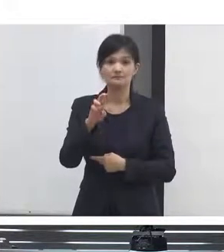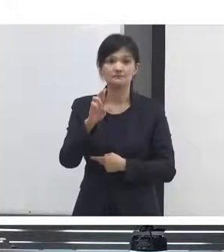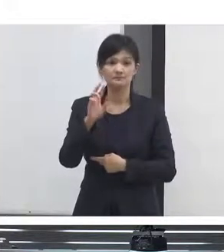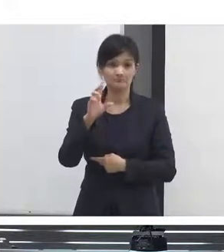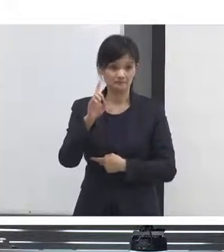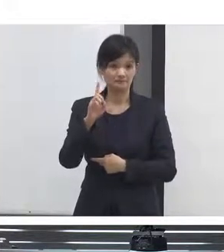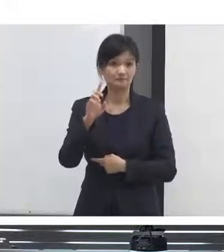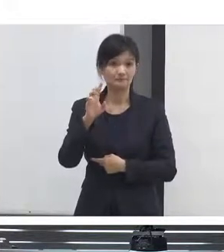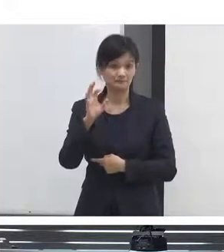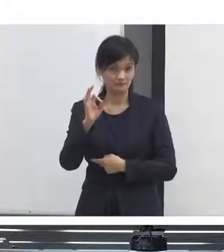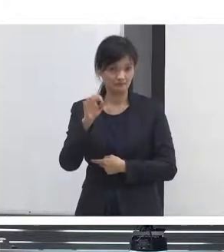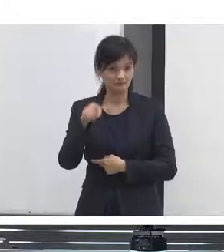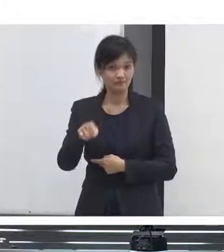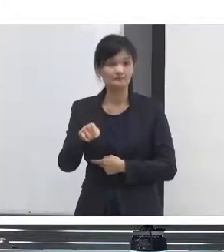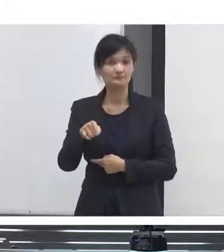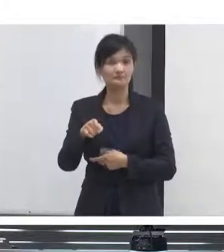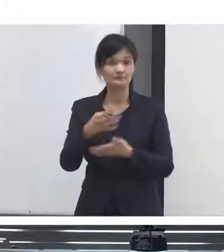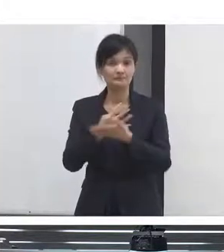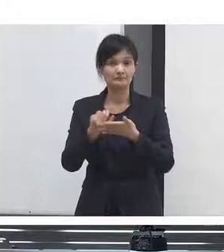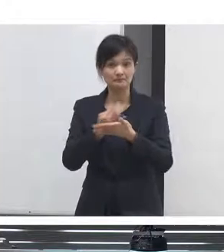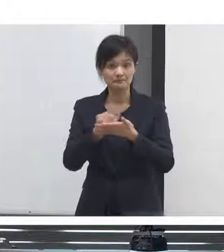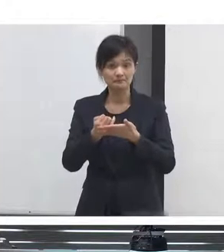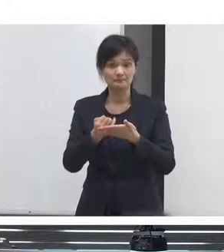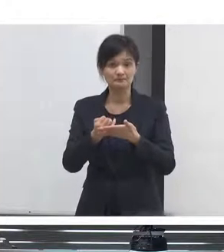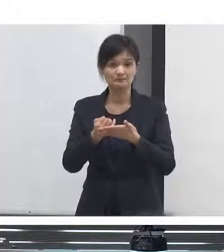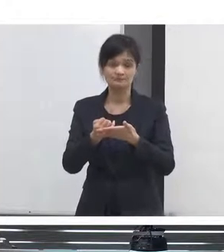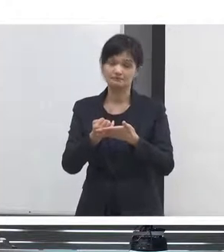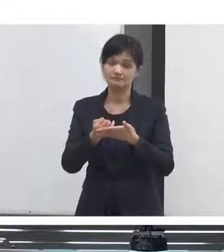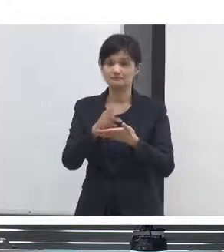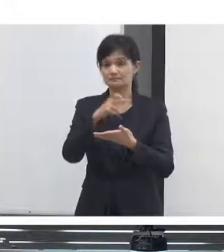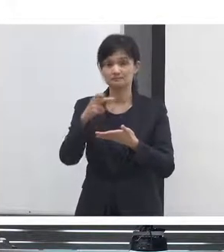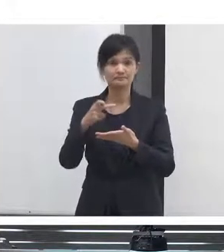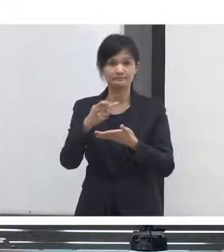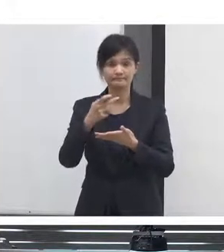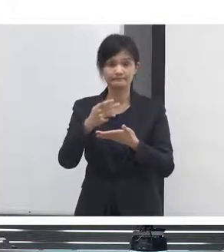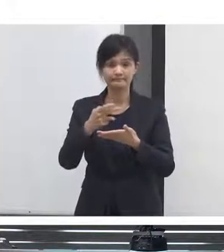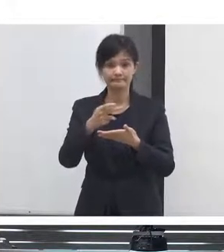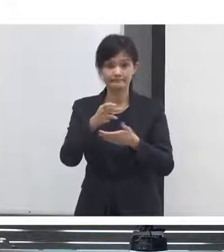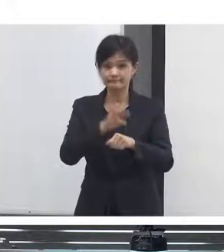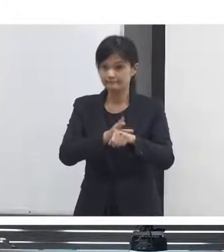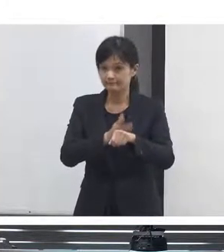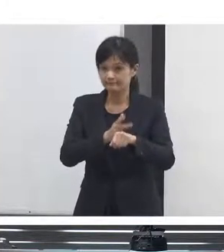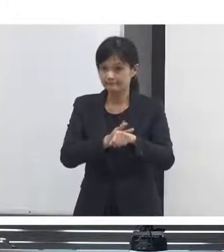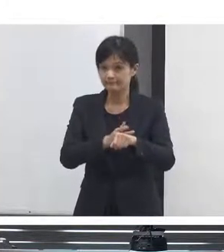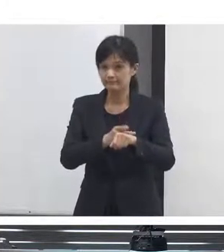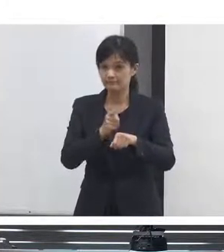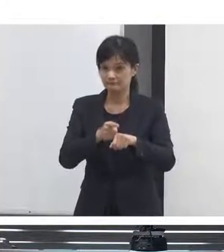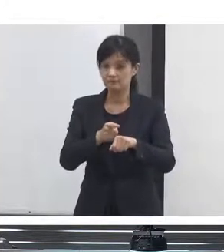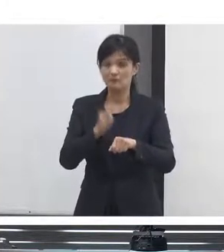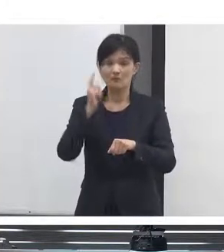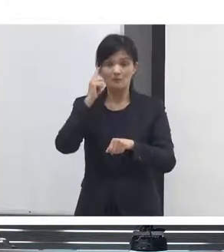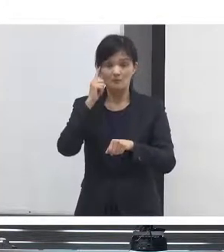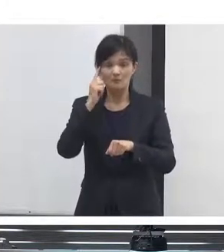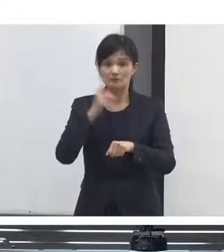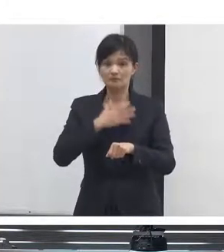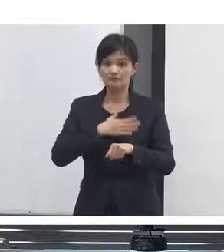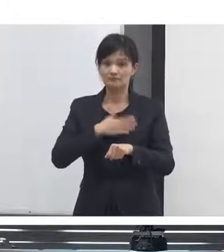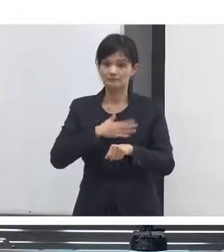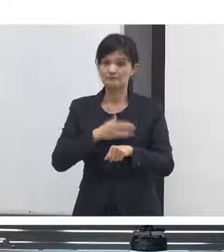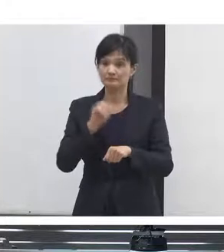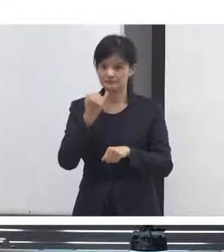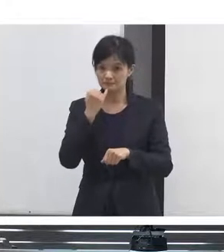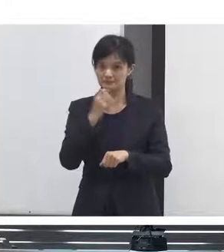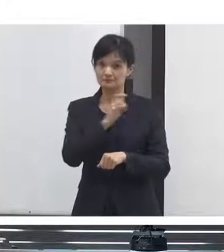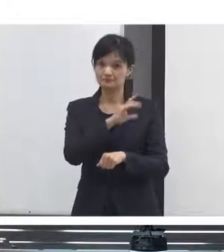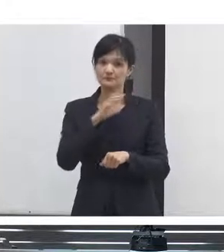RDF Lib 这样子的一个JavaScript library， 然后呢去因为用这个 library， 所以呢我们可以用 Sparkle 的方式呢去